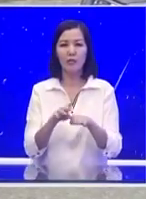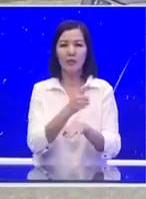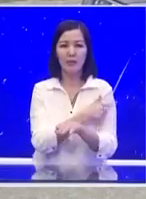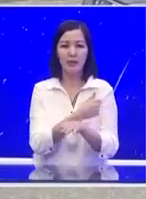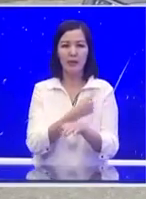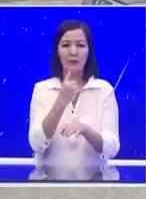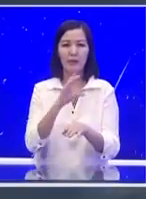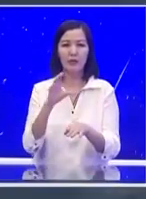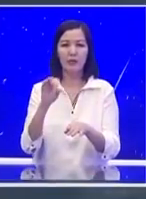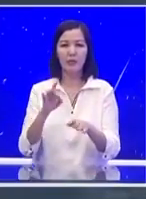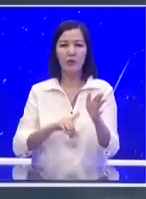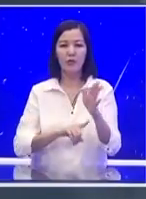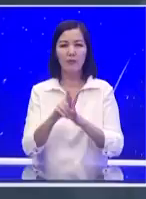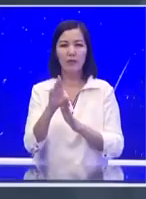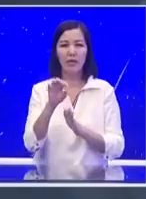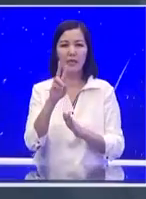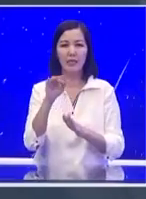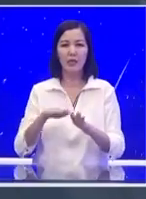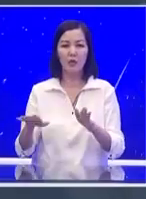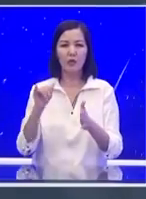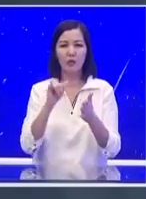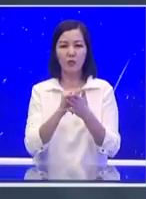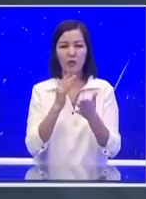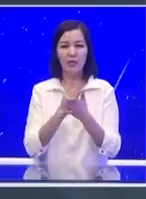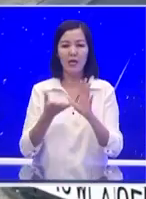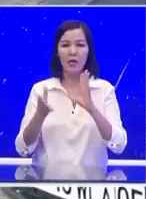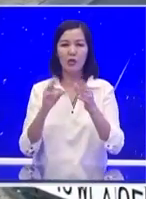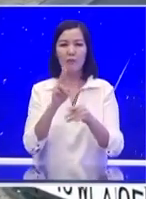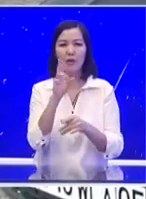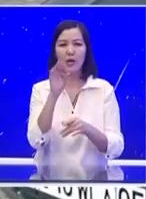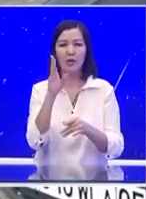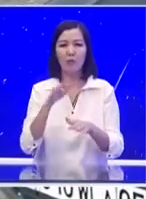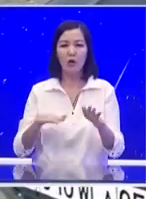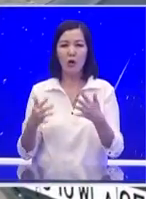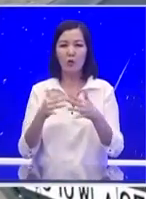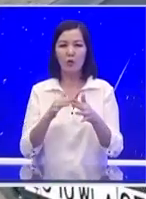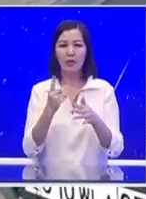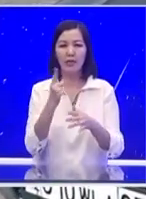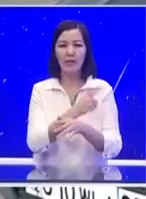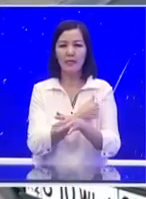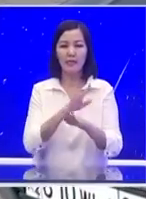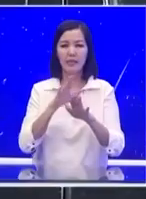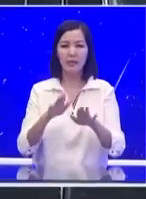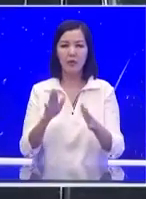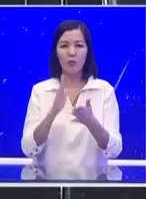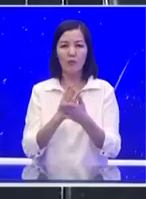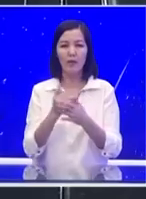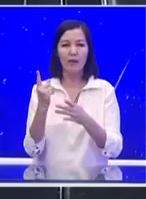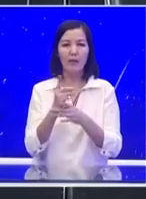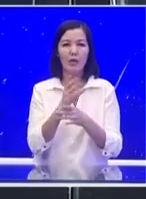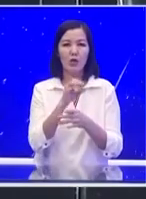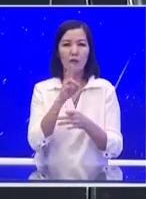1 сәуірден бастап Ескелді ауданына да орнатылған. Жалпы Қарабұлақ ауылдық округінде 2 санитарлық бекет бар. Оның бірі